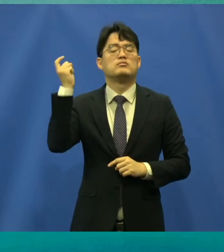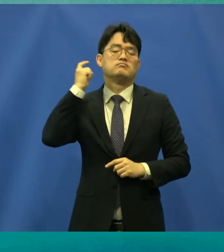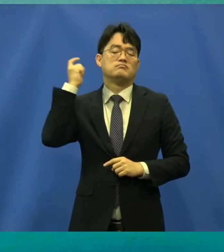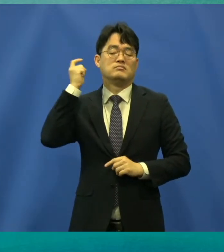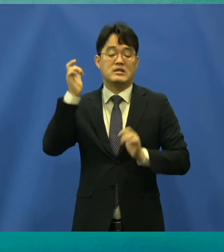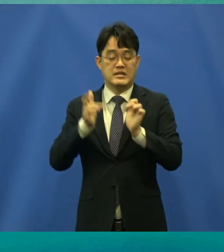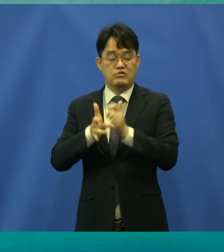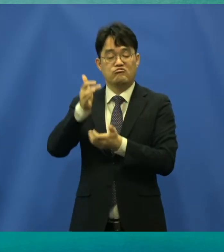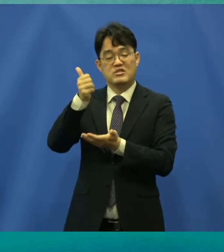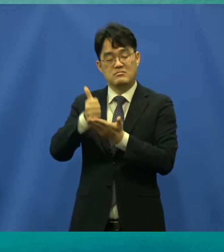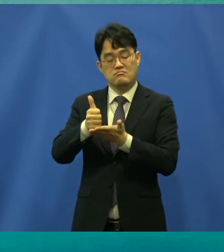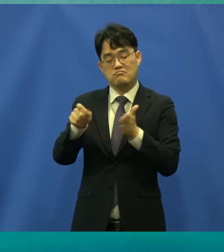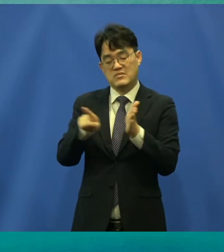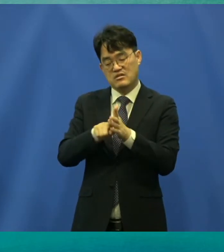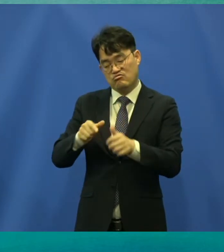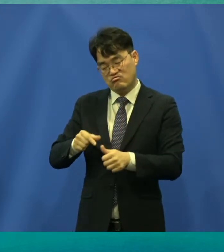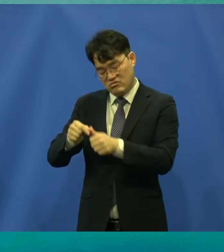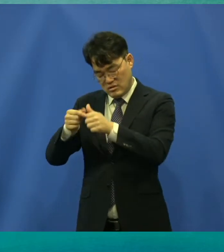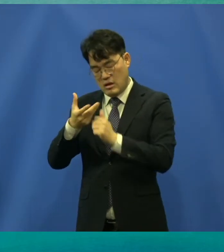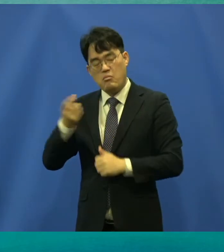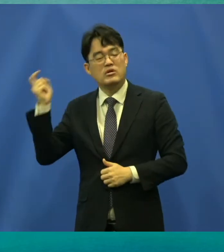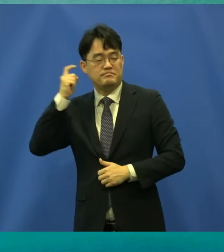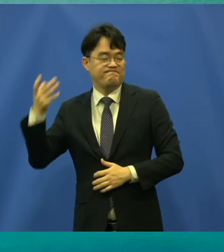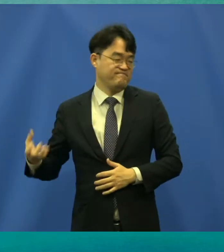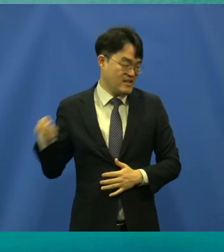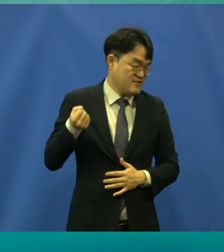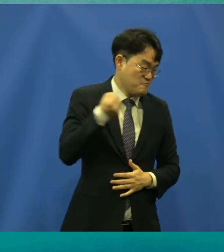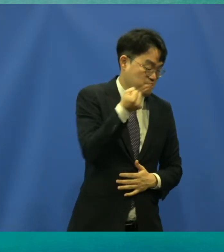자, 일어나 저 큰 성읍 니느웨로 가라.